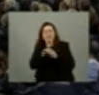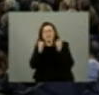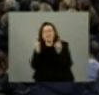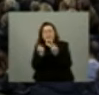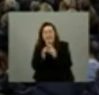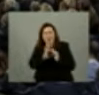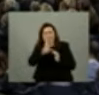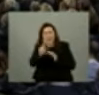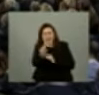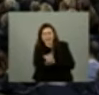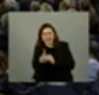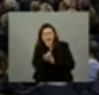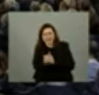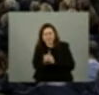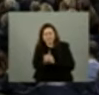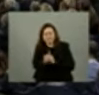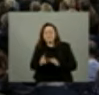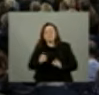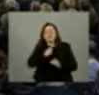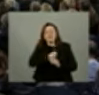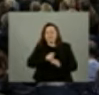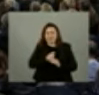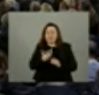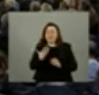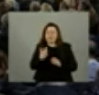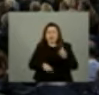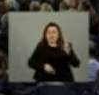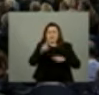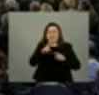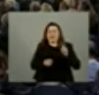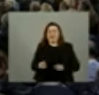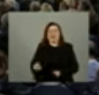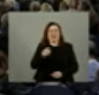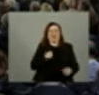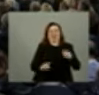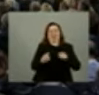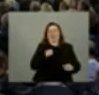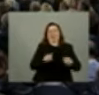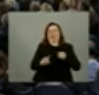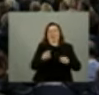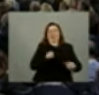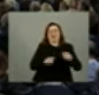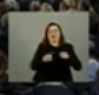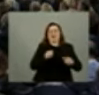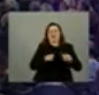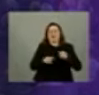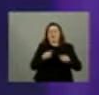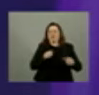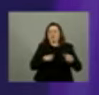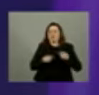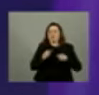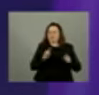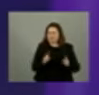Τρίτης επέβαλε έναν πολιτικό εκβιασμό. Ή με κρατάτε, μου δίνετε κλειστό συμβόλαιο έως τις